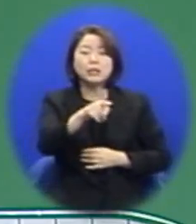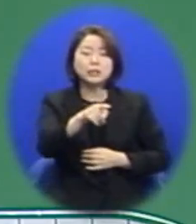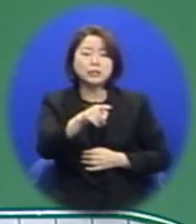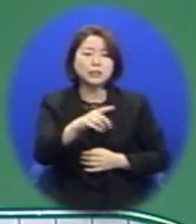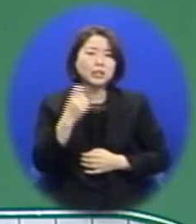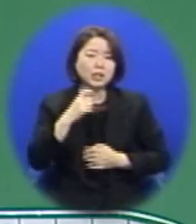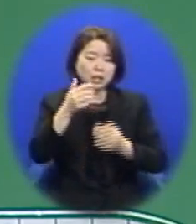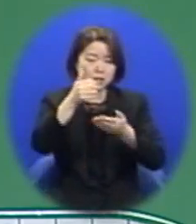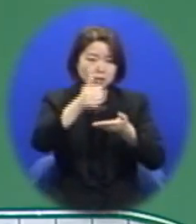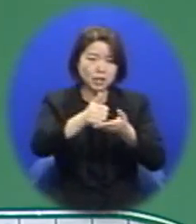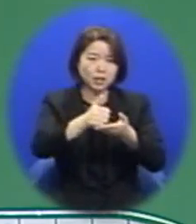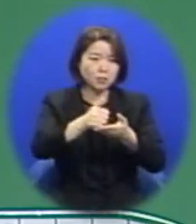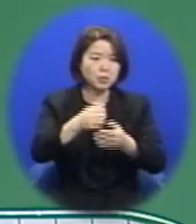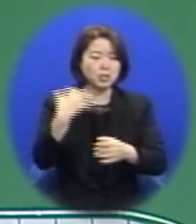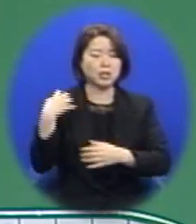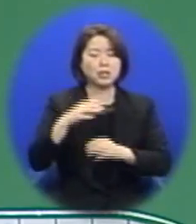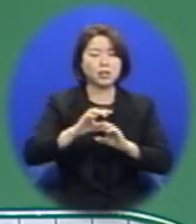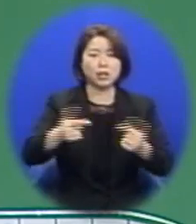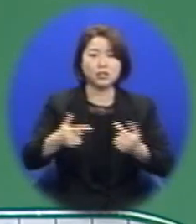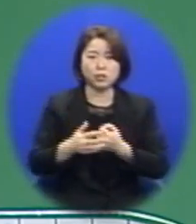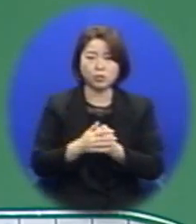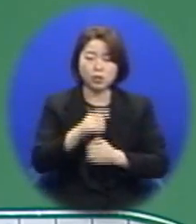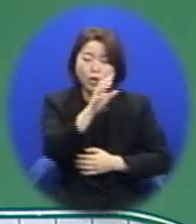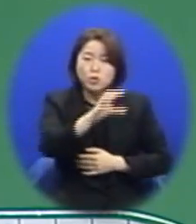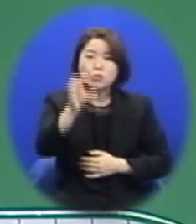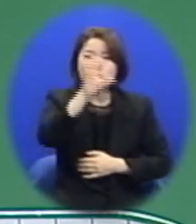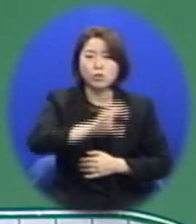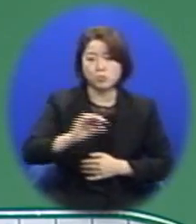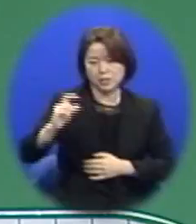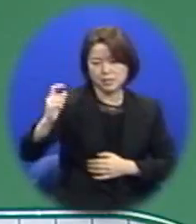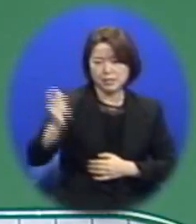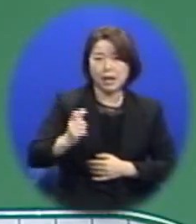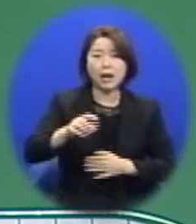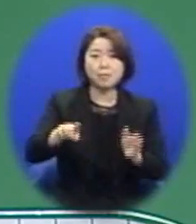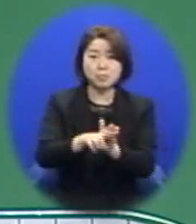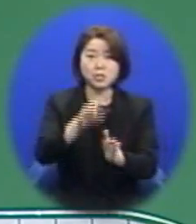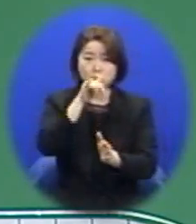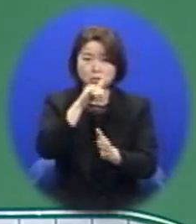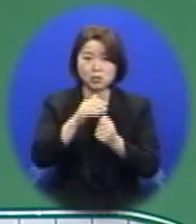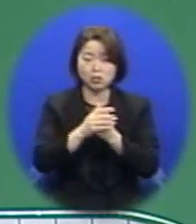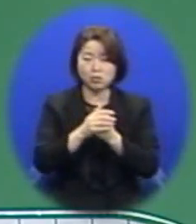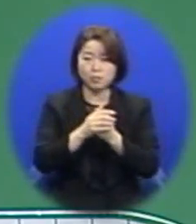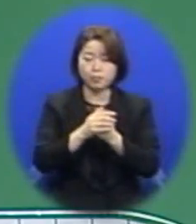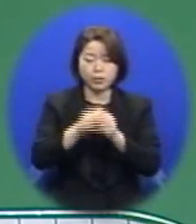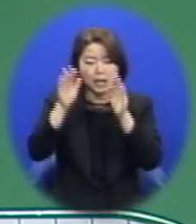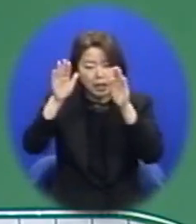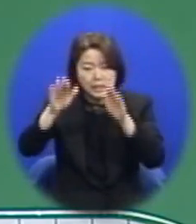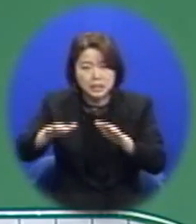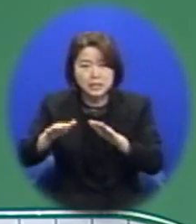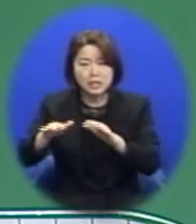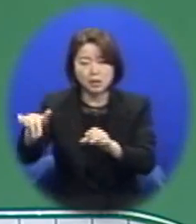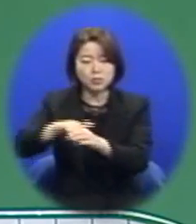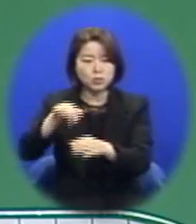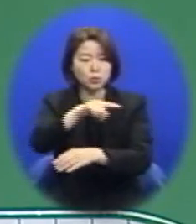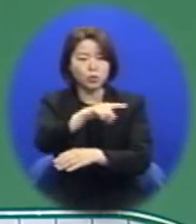유럽은 강한 믿음이 있었어요. 이슬람 세력이 유럽을 삼킬 수가 없었어요.